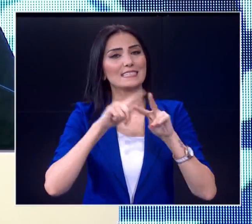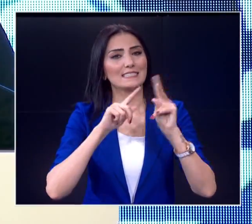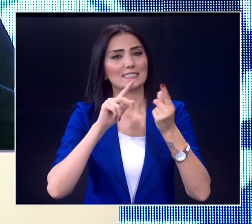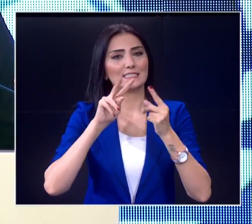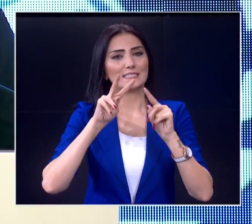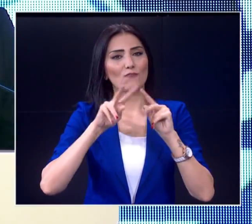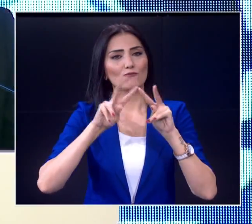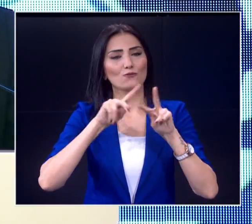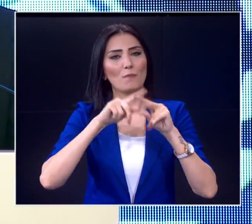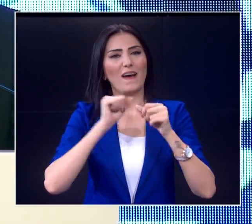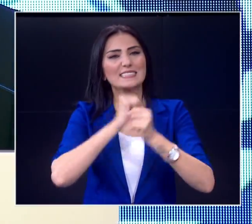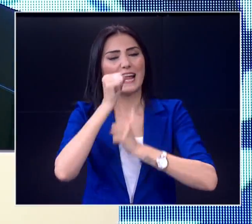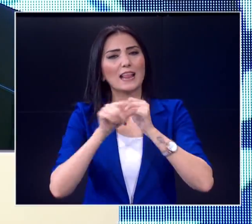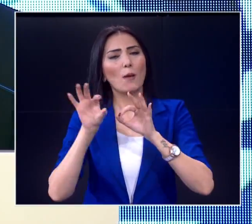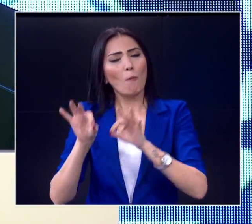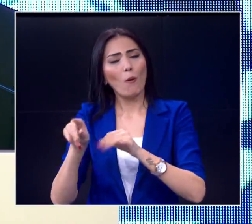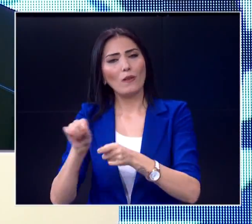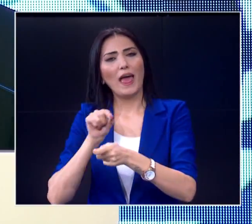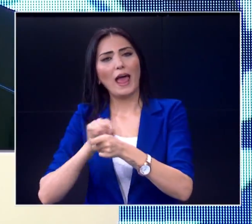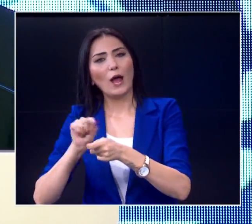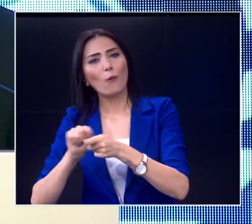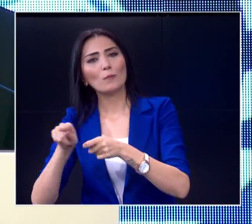Efendim, ekonomide böyle.